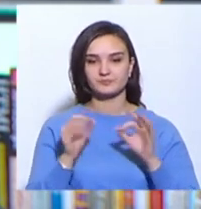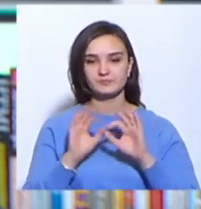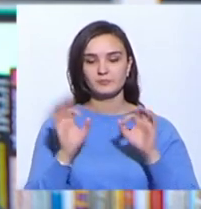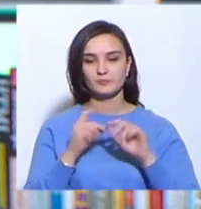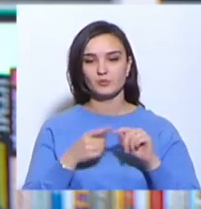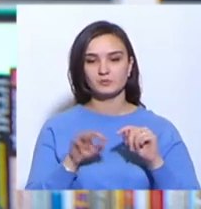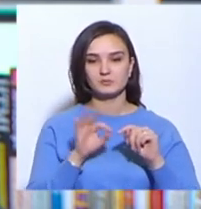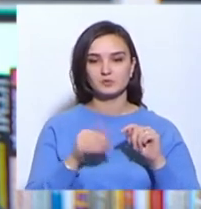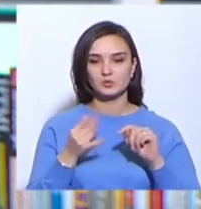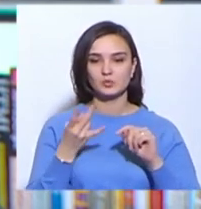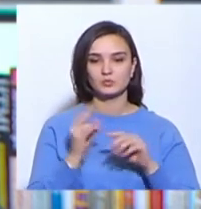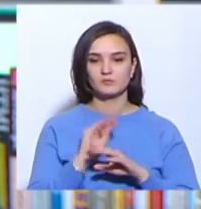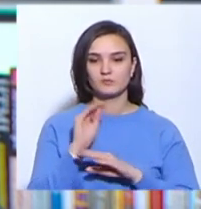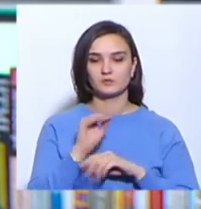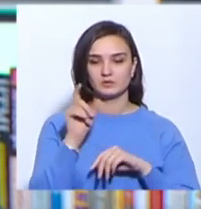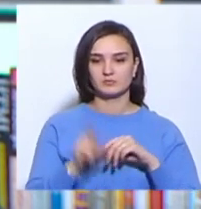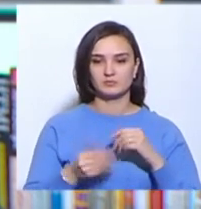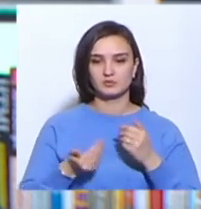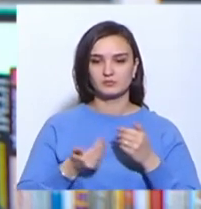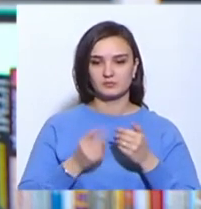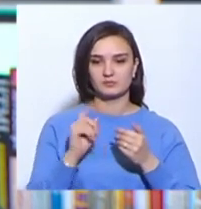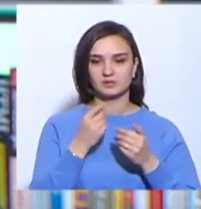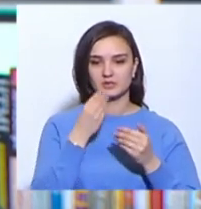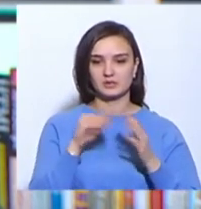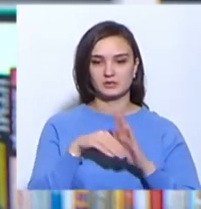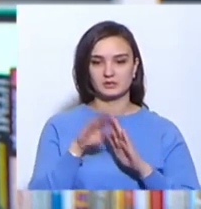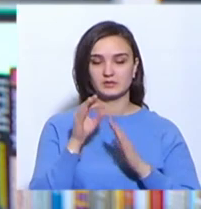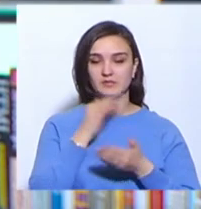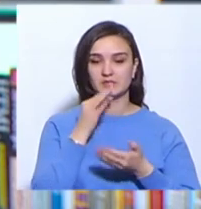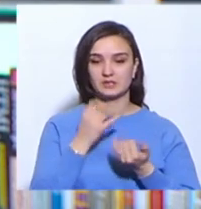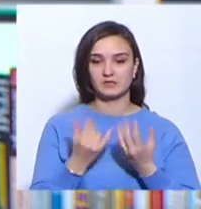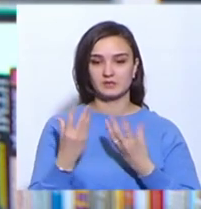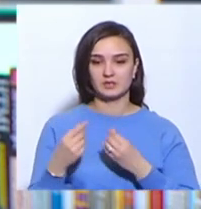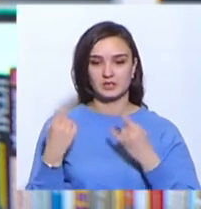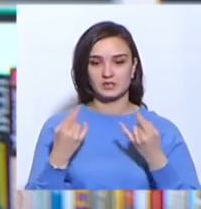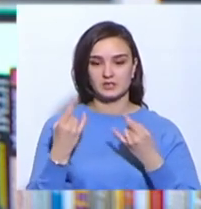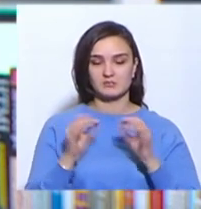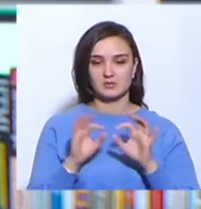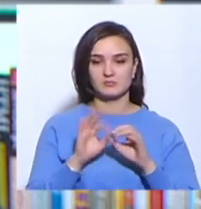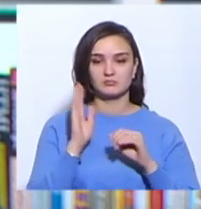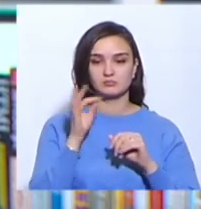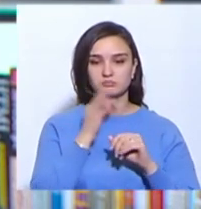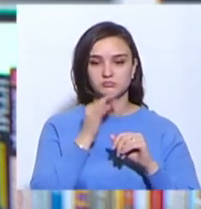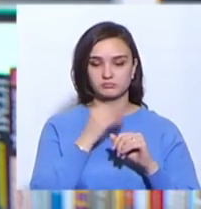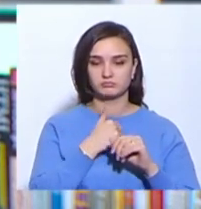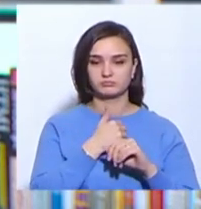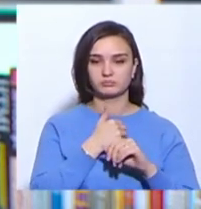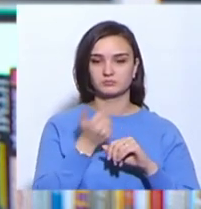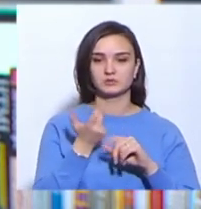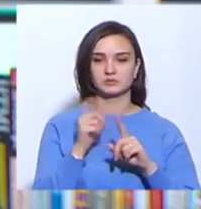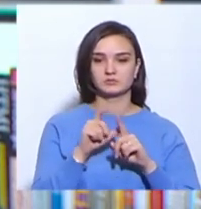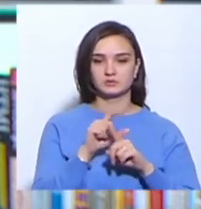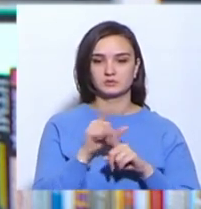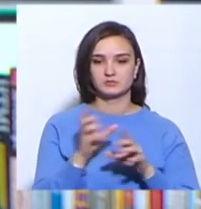იმაზე, როგორ უნდა გავზარდოთ ადამიანების ცხოვრების ხარისხი. ვიდრე დღევანდელ გადაცემაზე გესაუბრებით, მე მინდა რამდენიმე